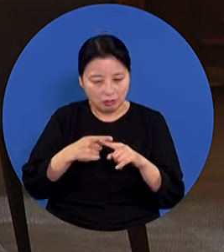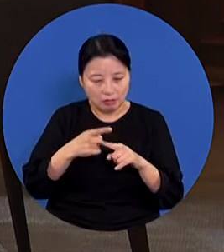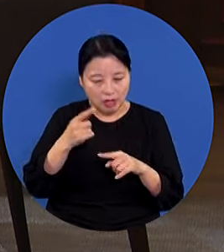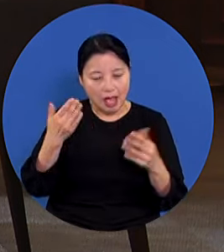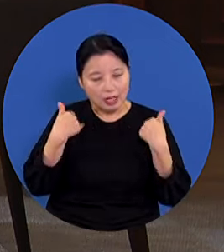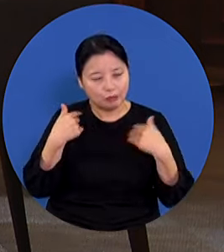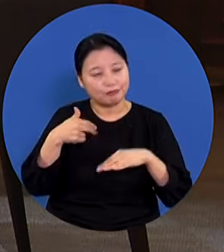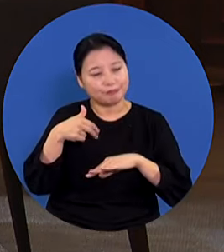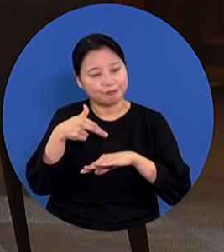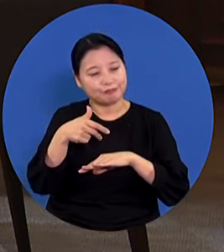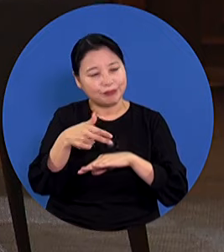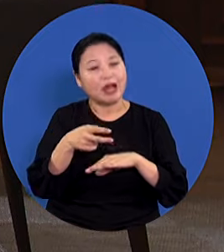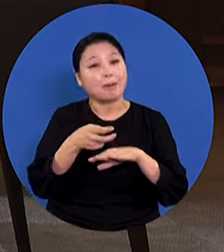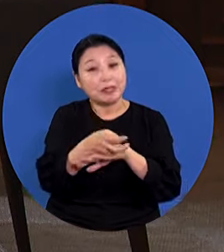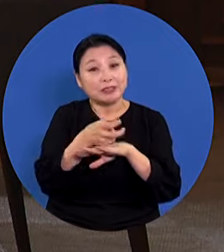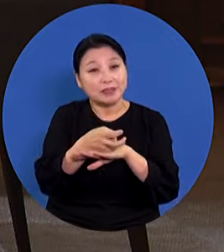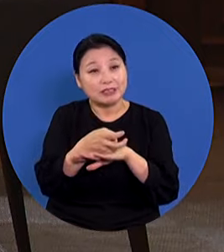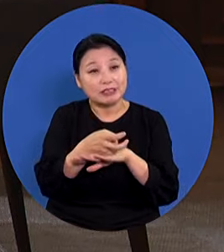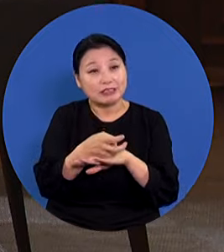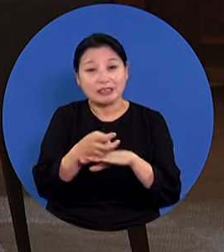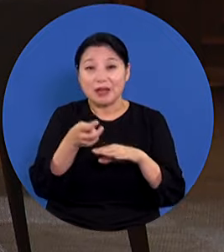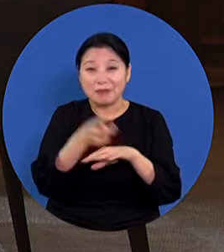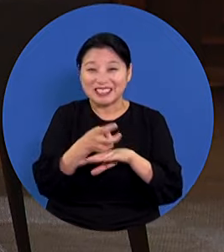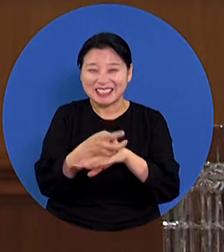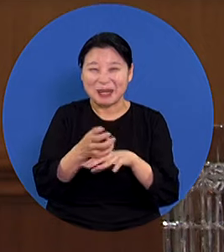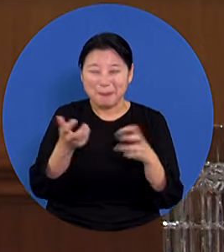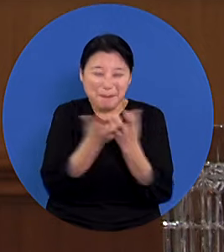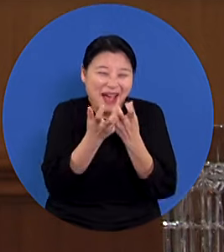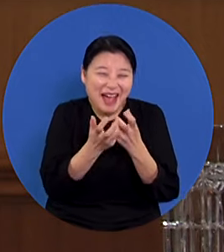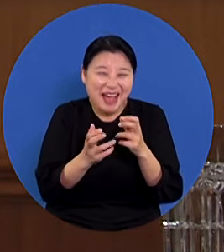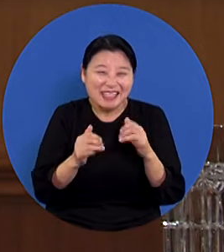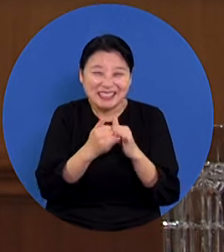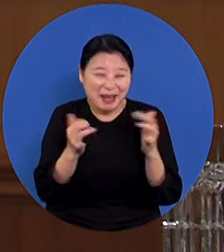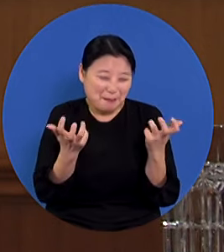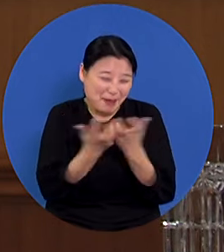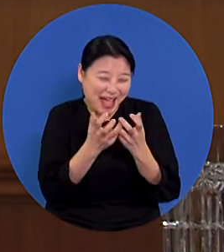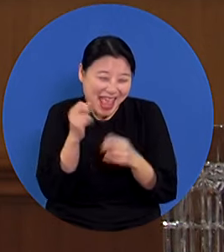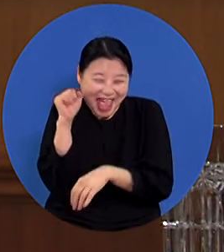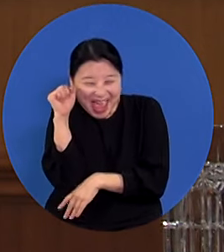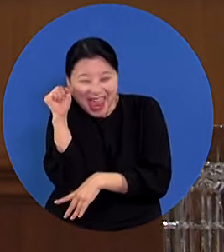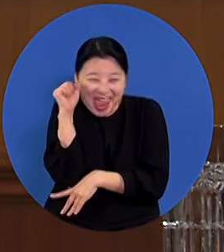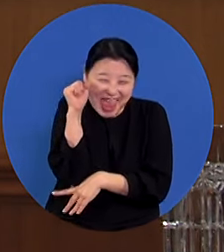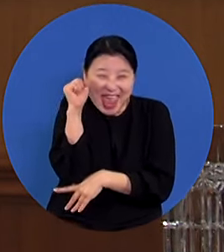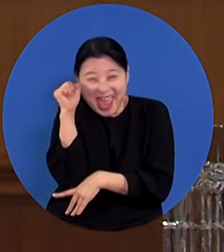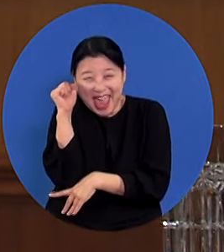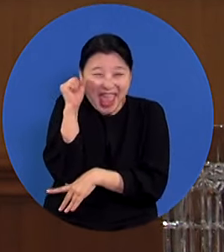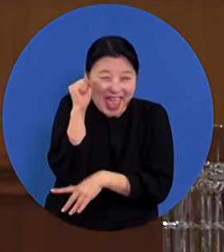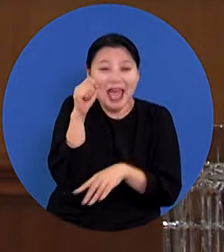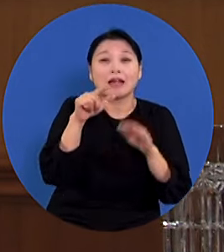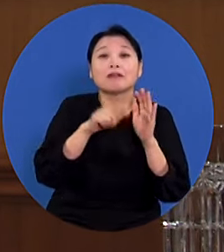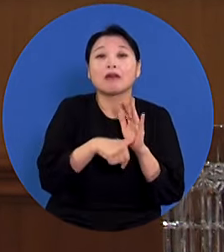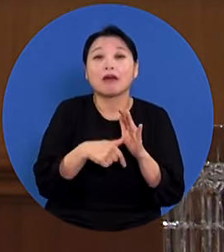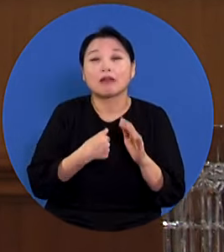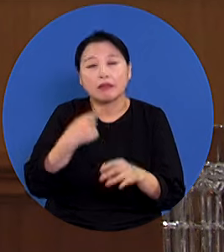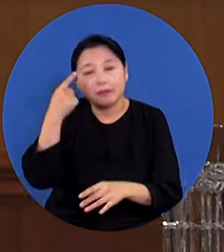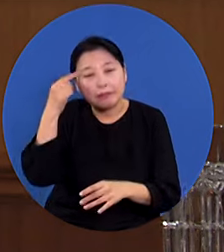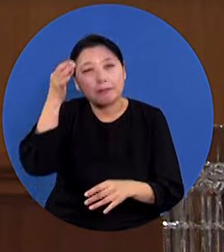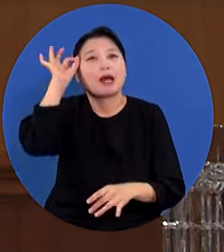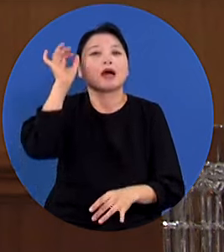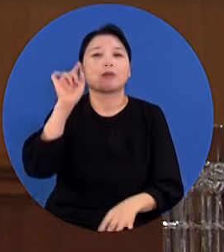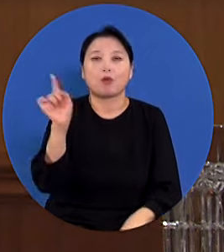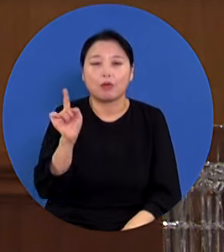학교를 가면서 이렇게 버스에서 막 콩나물 버스라고 하나? 학생들 이렇게 끼어서 가면서 제가 어느 날 생각한